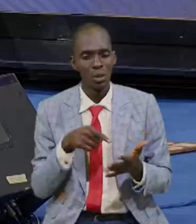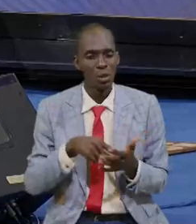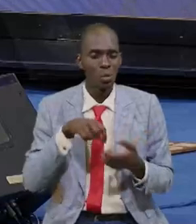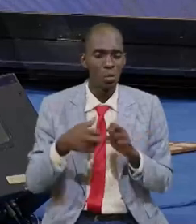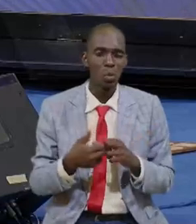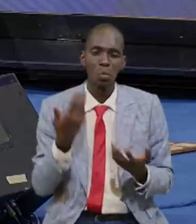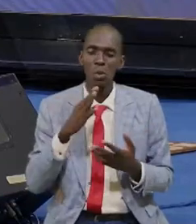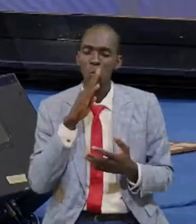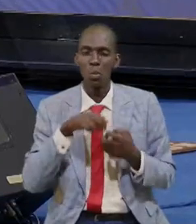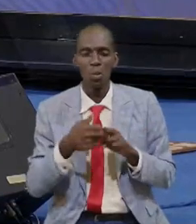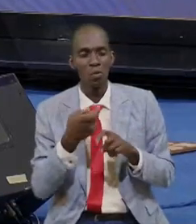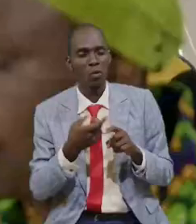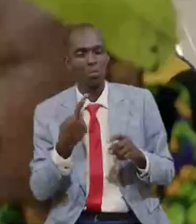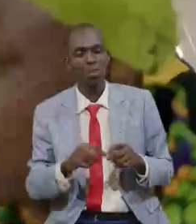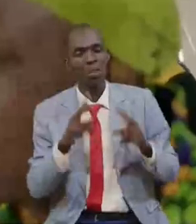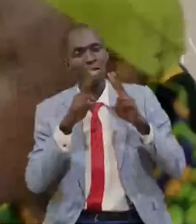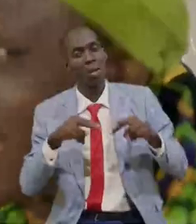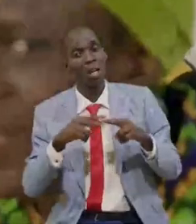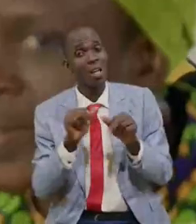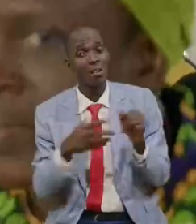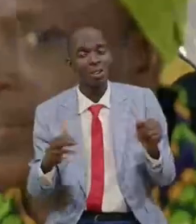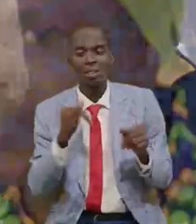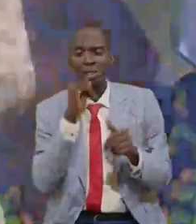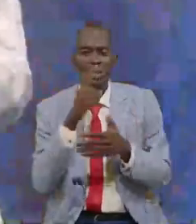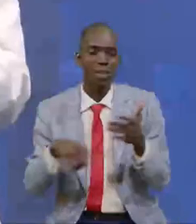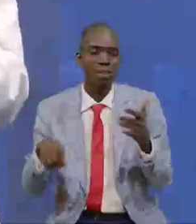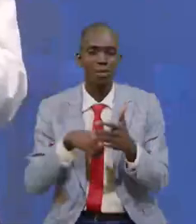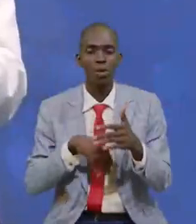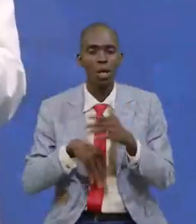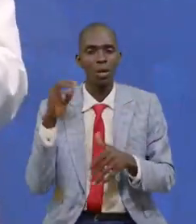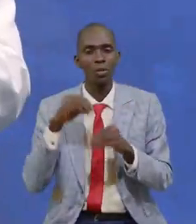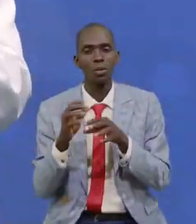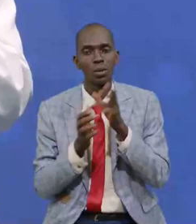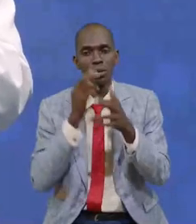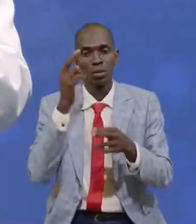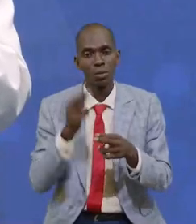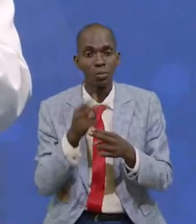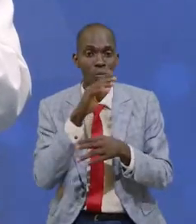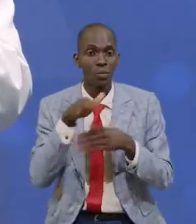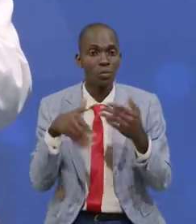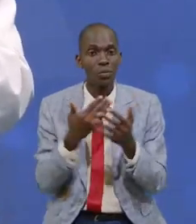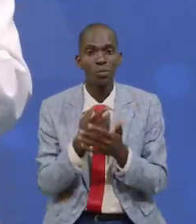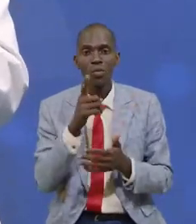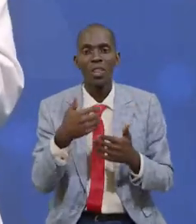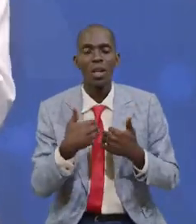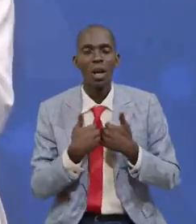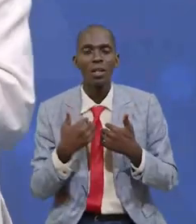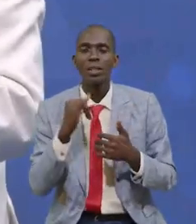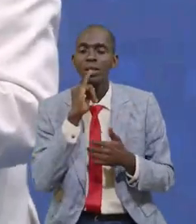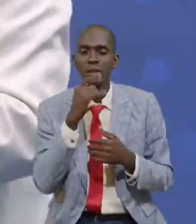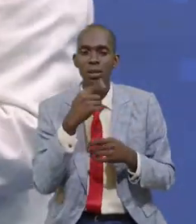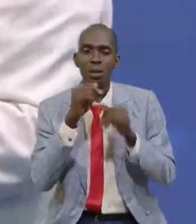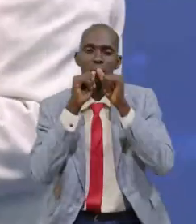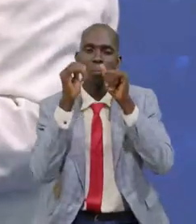ceci provient. Peut-être du village. Tout est annulé de votre vie au nom de Jésus-Christ. Tout ce que vous avez maintenant, c'est la